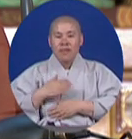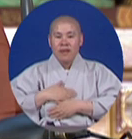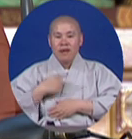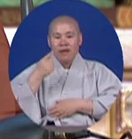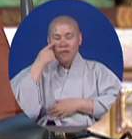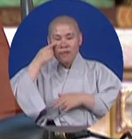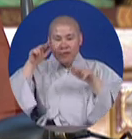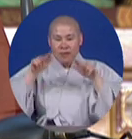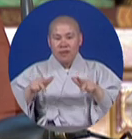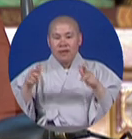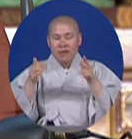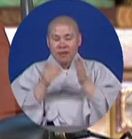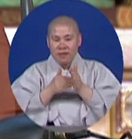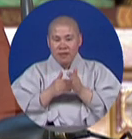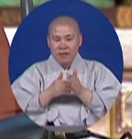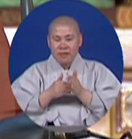되느냐?